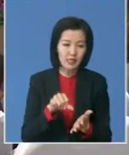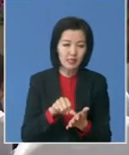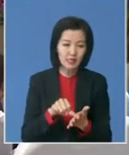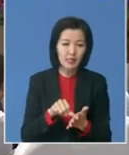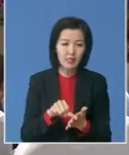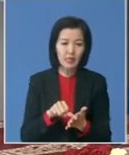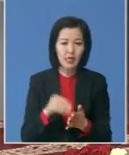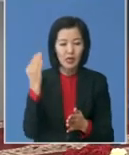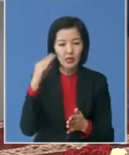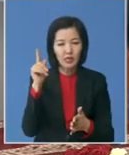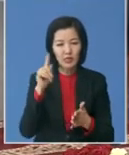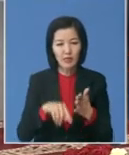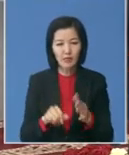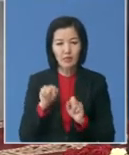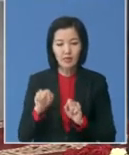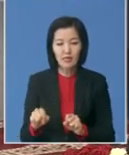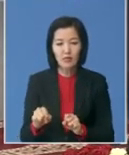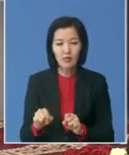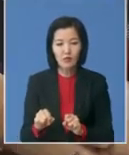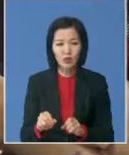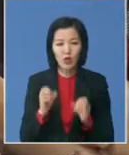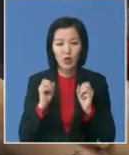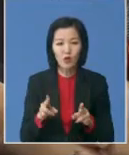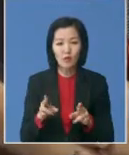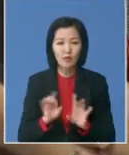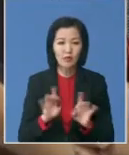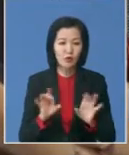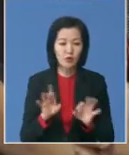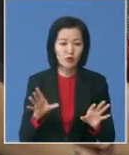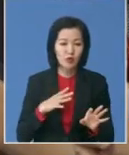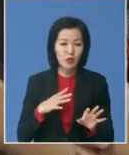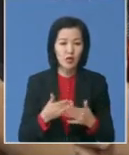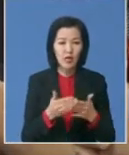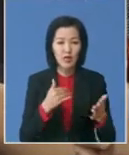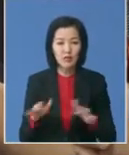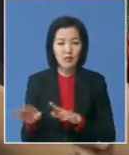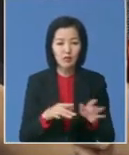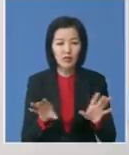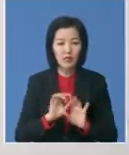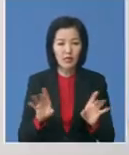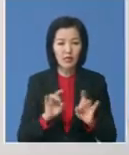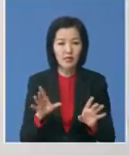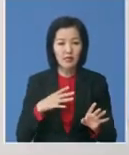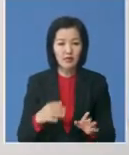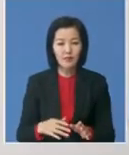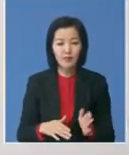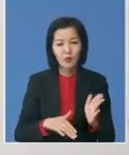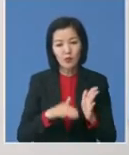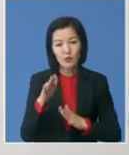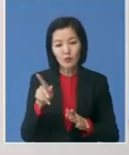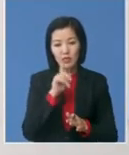Оларға жат ағымның сақтану жолдары мен келетін қауіп-қатер туралы түсіндірілді. Алдын алу шаралары айтылды. Өсіп жатқан жастар,